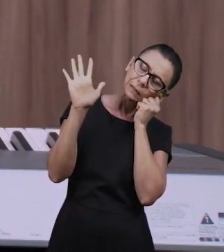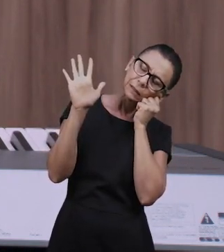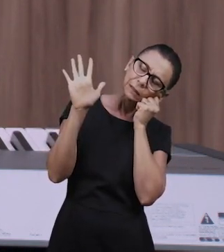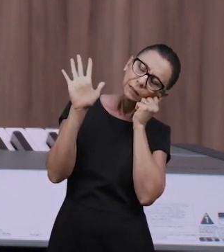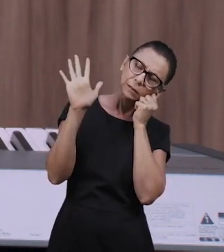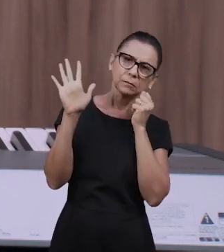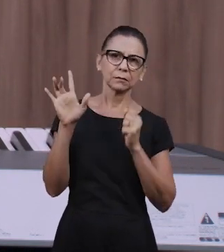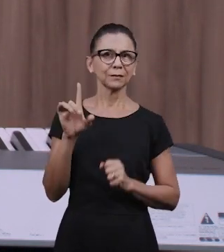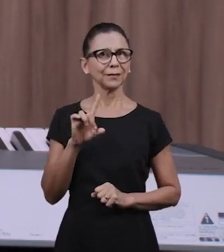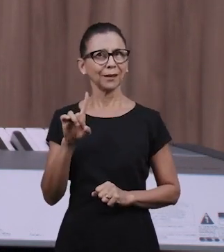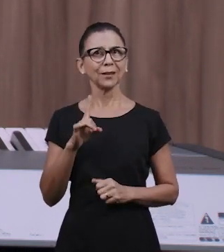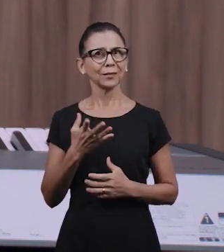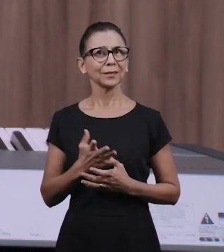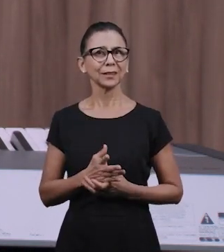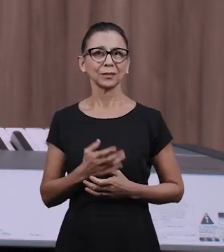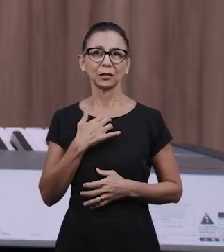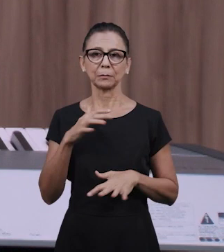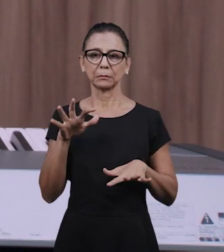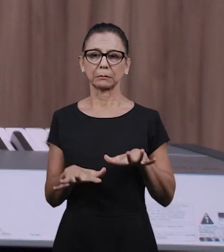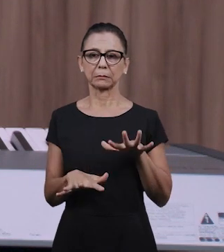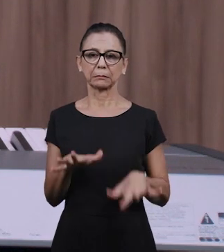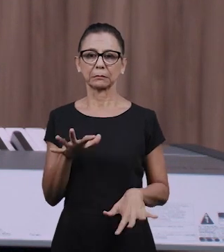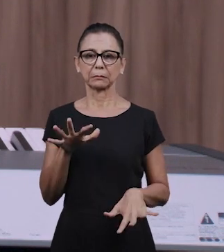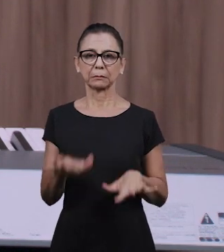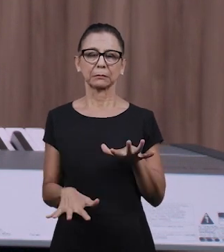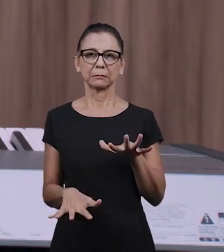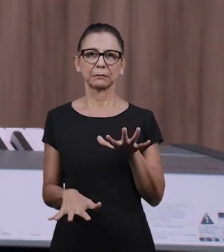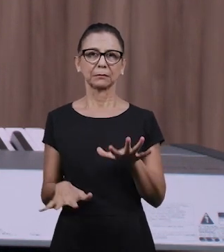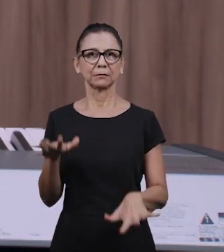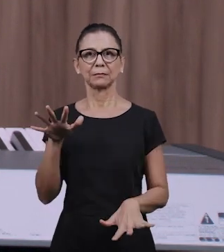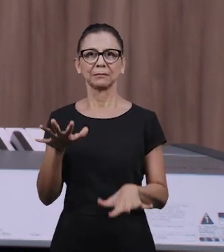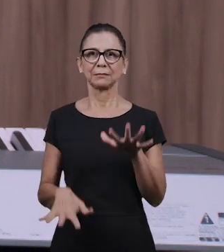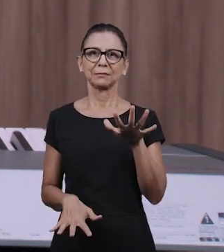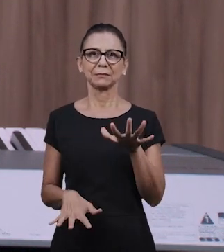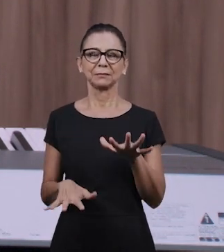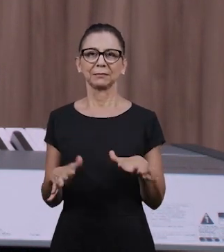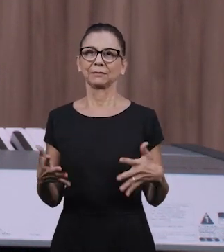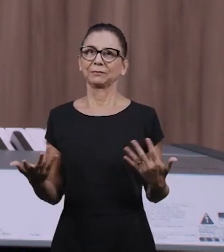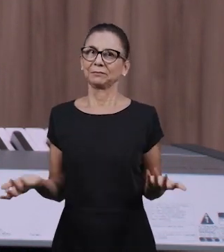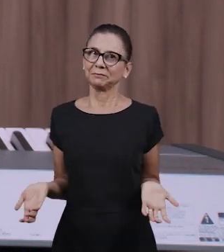on dort avec la main comme ça? Non. Donc, on ne peut pas jouer le clavier comme